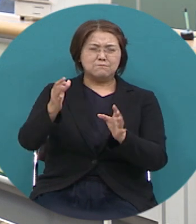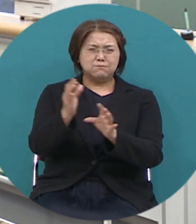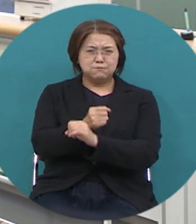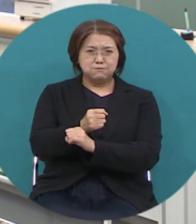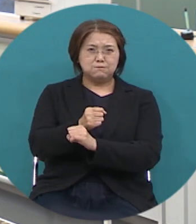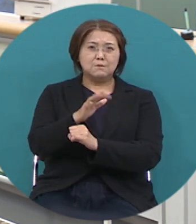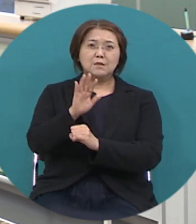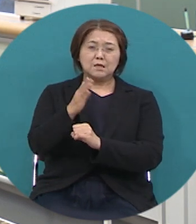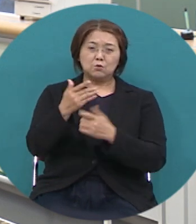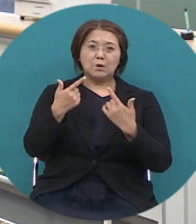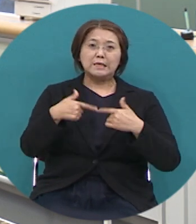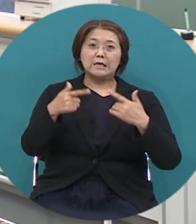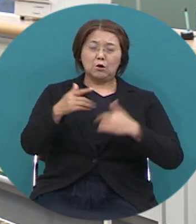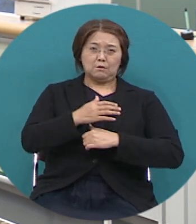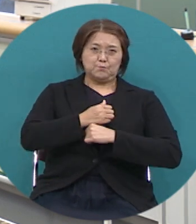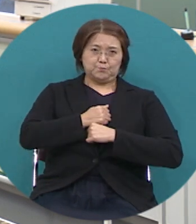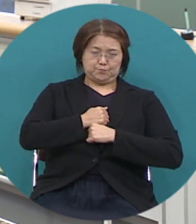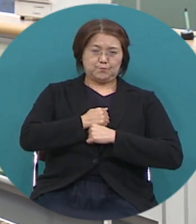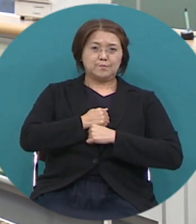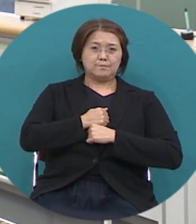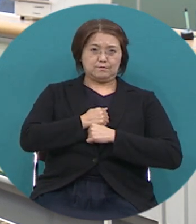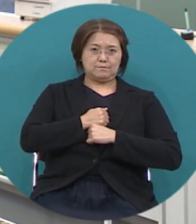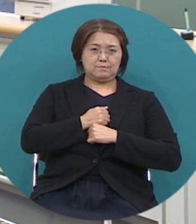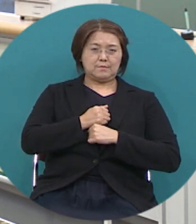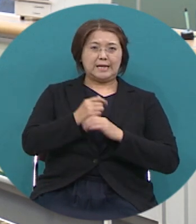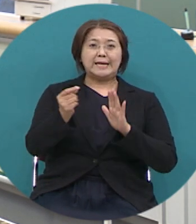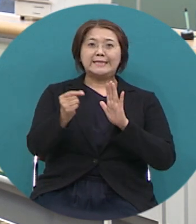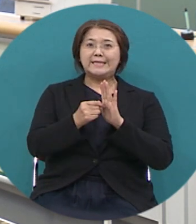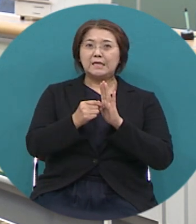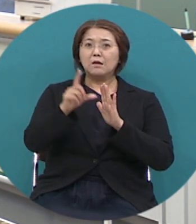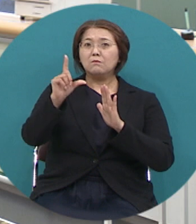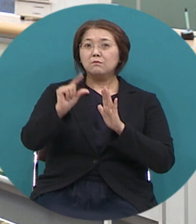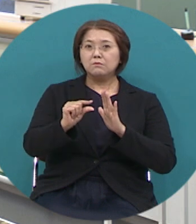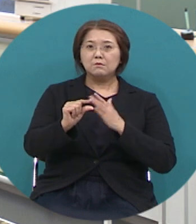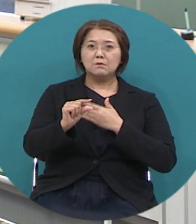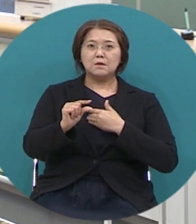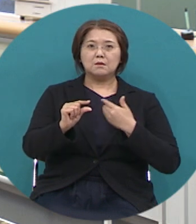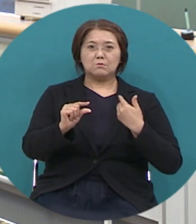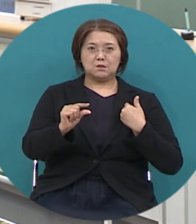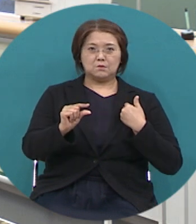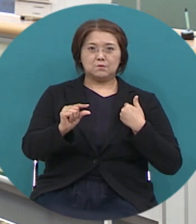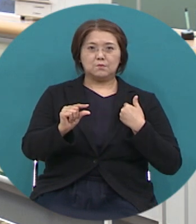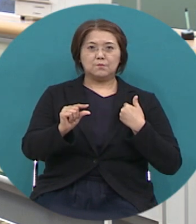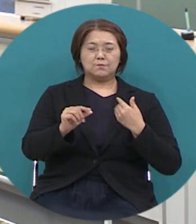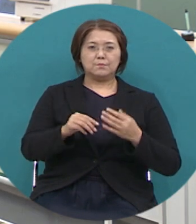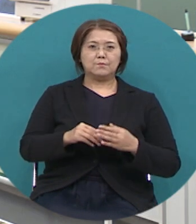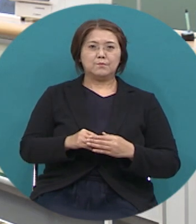頃から心構えをしておけば被害を小さくすることは可能です。